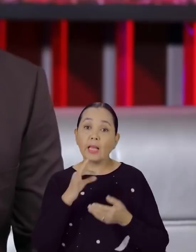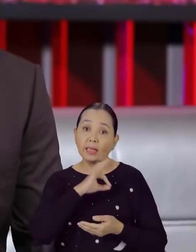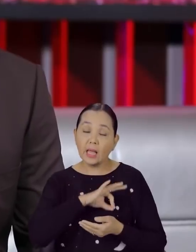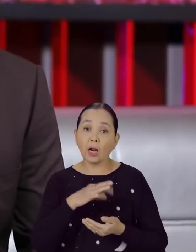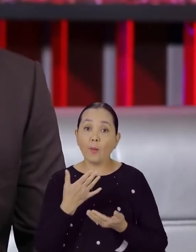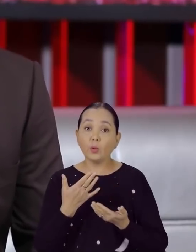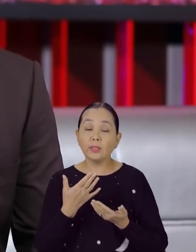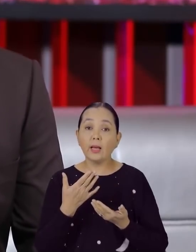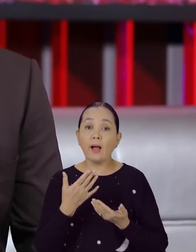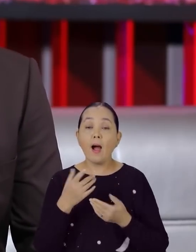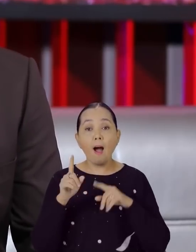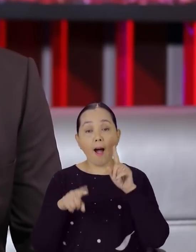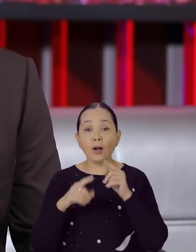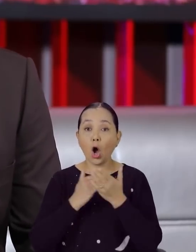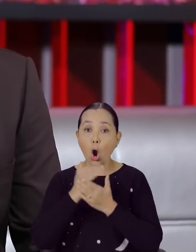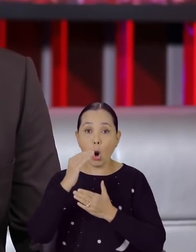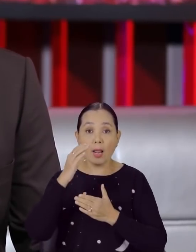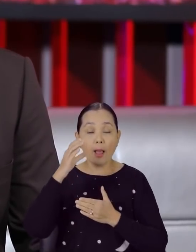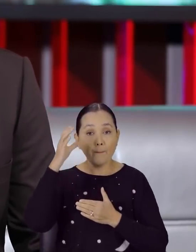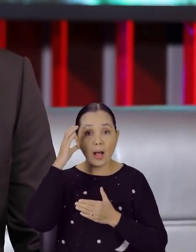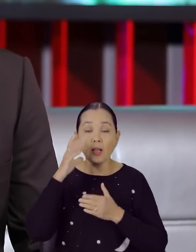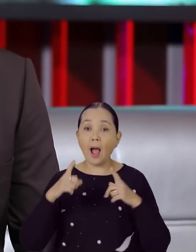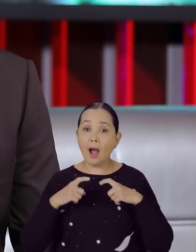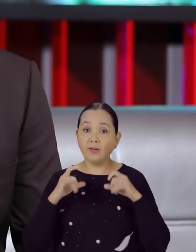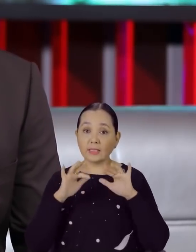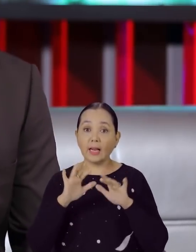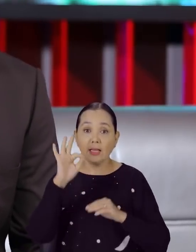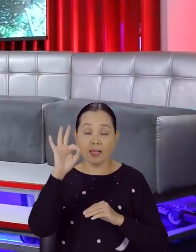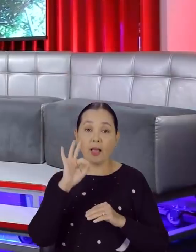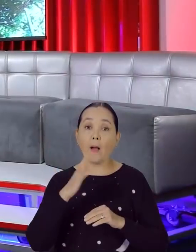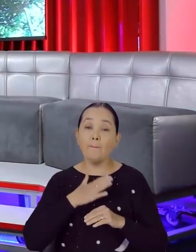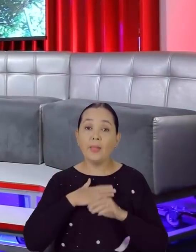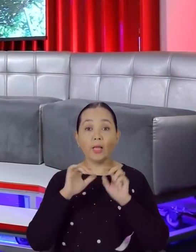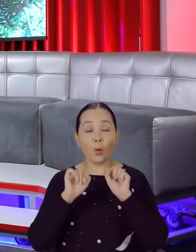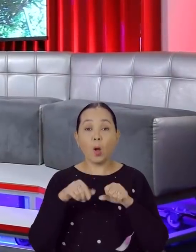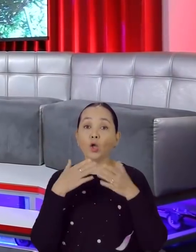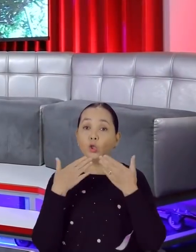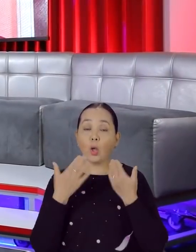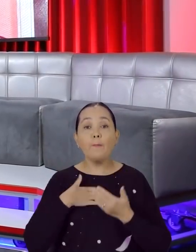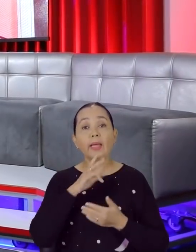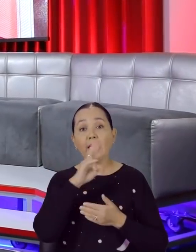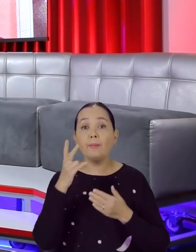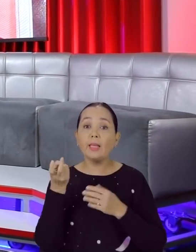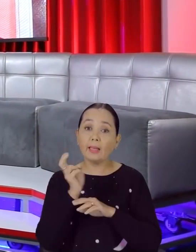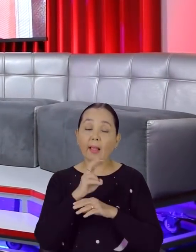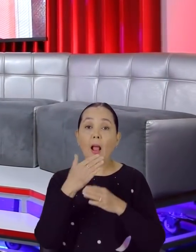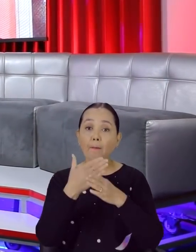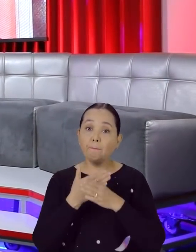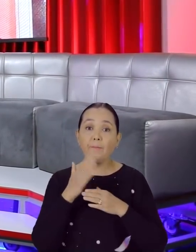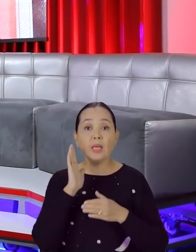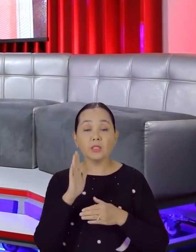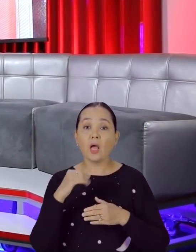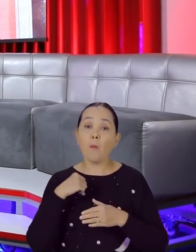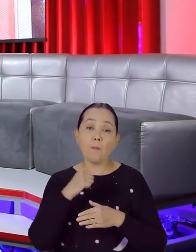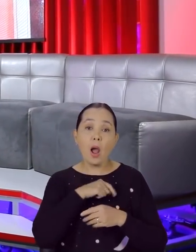daromadi ayniqsa ayrim oliy ma'lumotlilar havas qiladigan darajada. Va meni imkoniyatim yo'q, menga kimdir kelib qilib bersin,